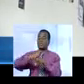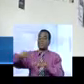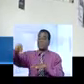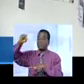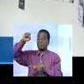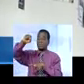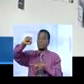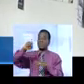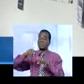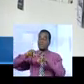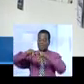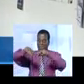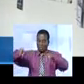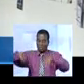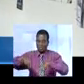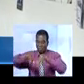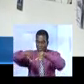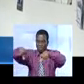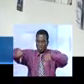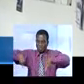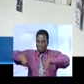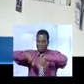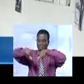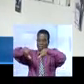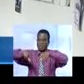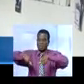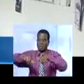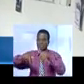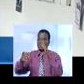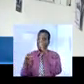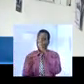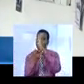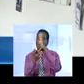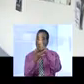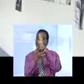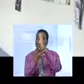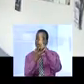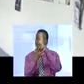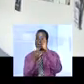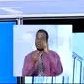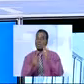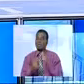supérieur et de la recherche scientifique et technologique.